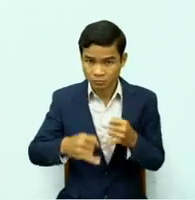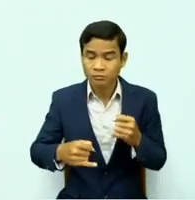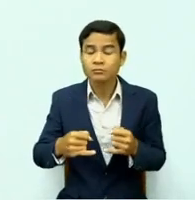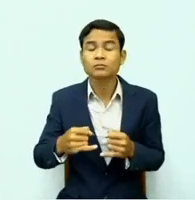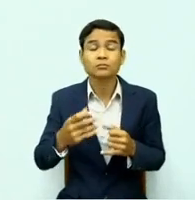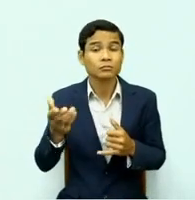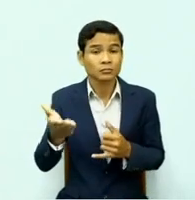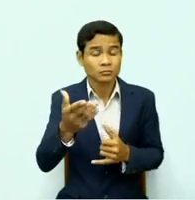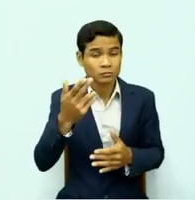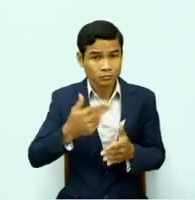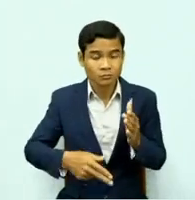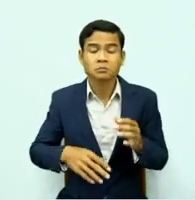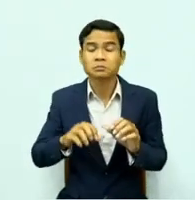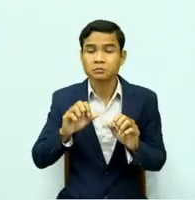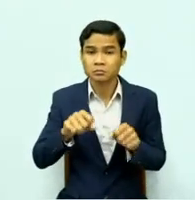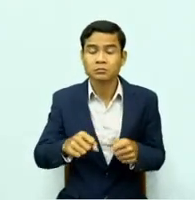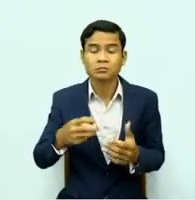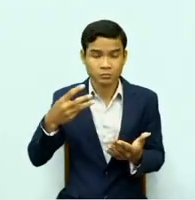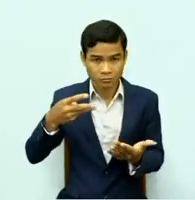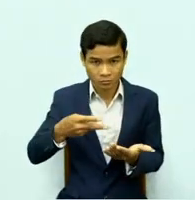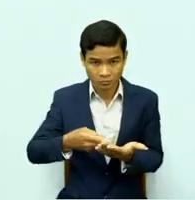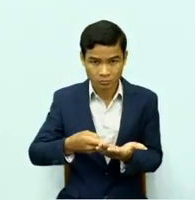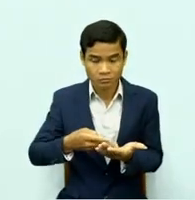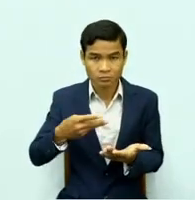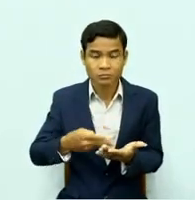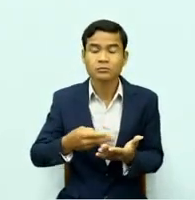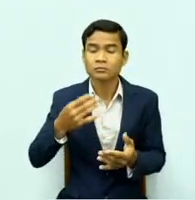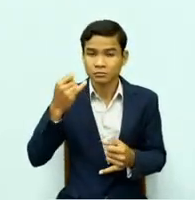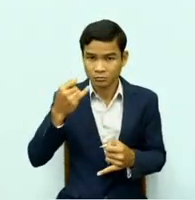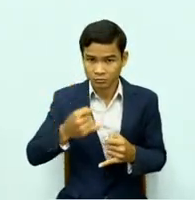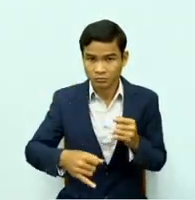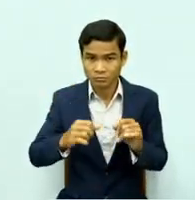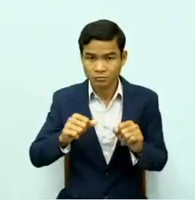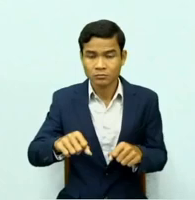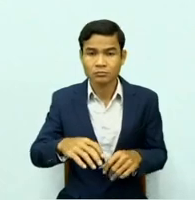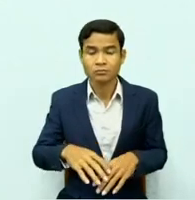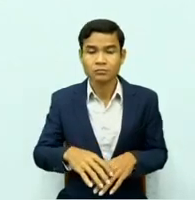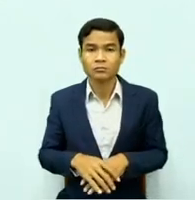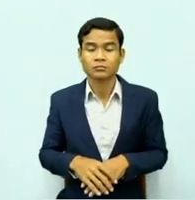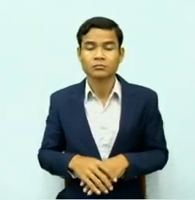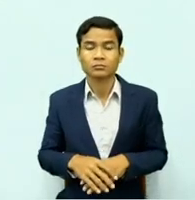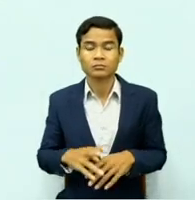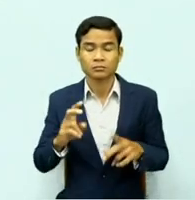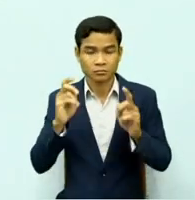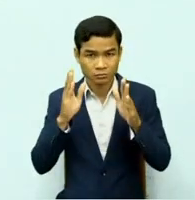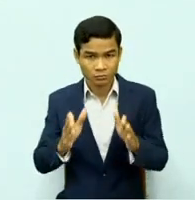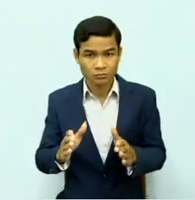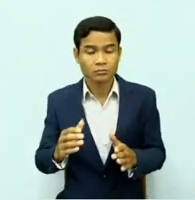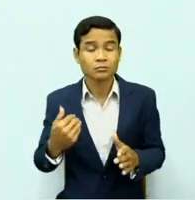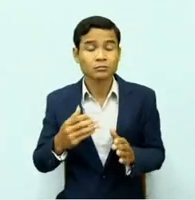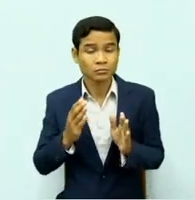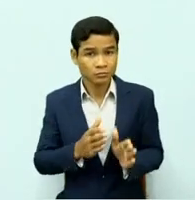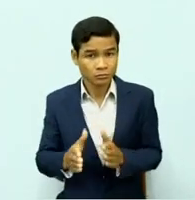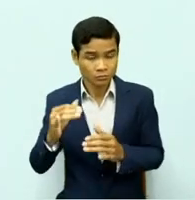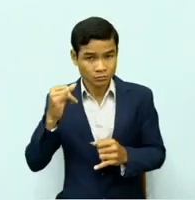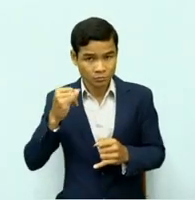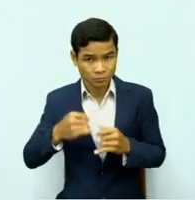rụp xóm cứ trong cầu kì nè con chá ảnh lẽ này cứ rụp với trong cầu kì